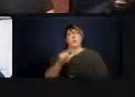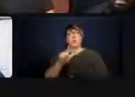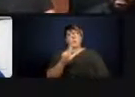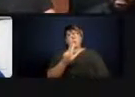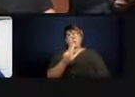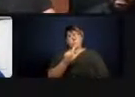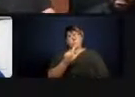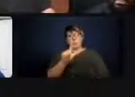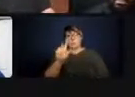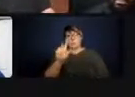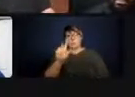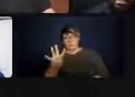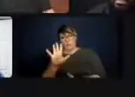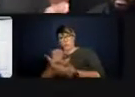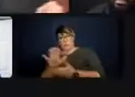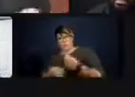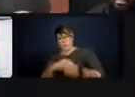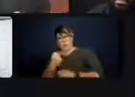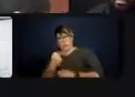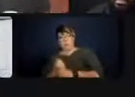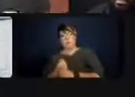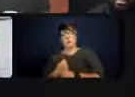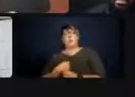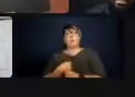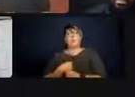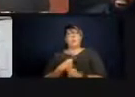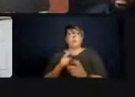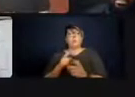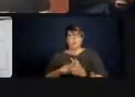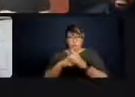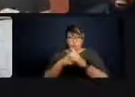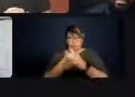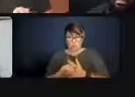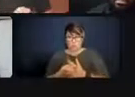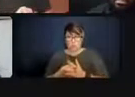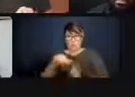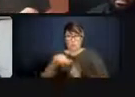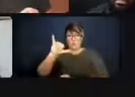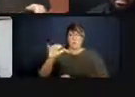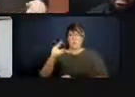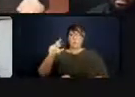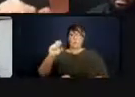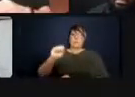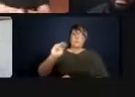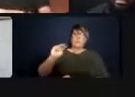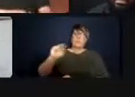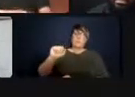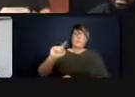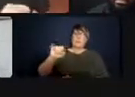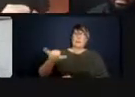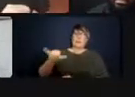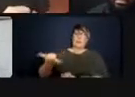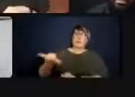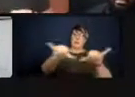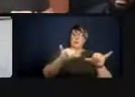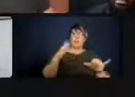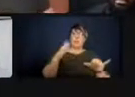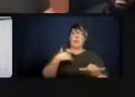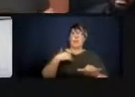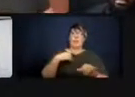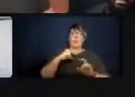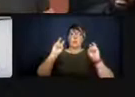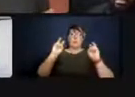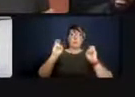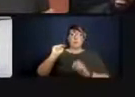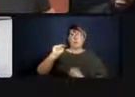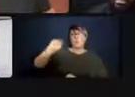Kwa hivyo tayari tumeweka malengo ambayo tunataka kuyatimiza kufikia mwisho wa